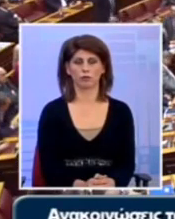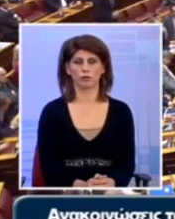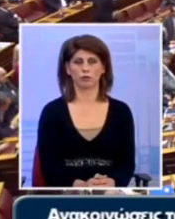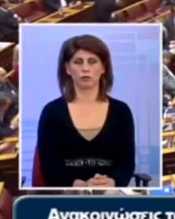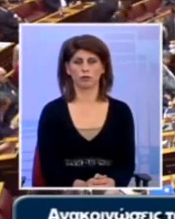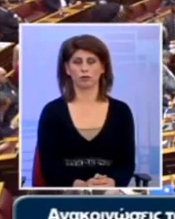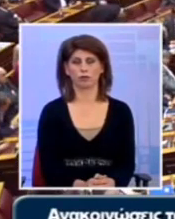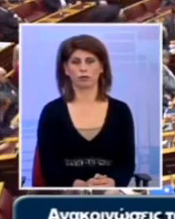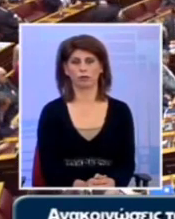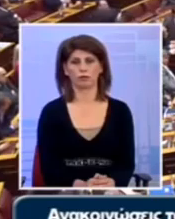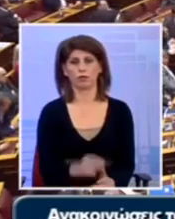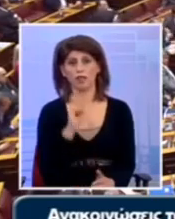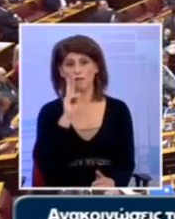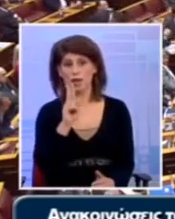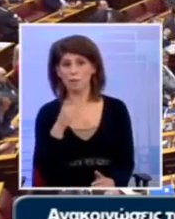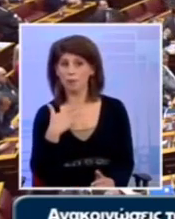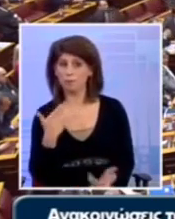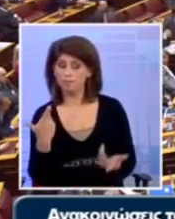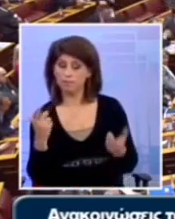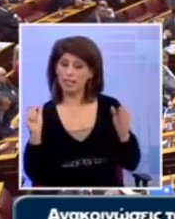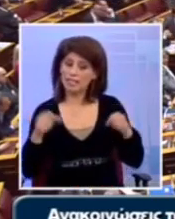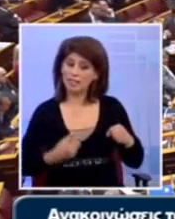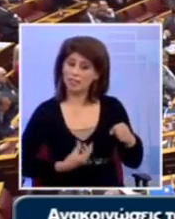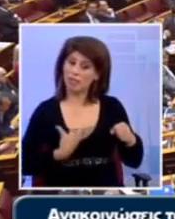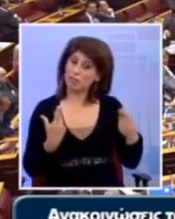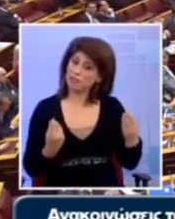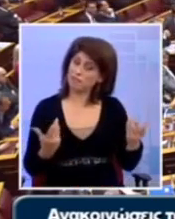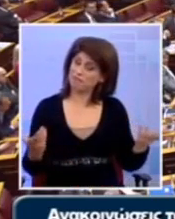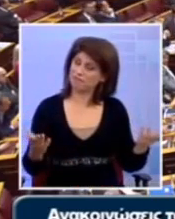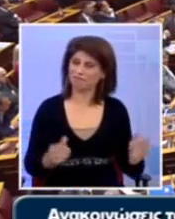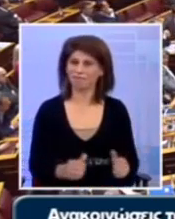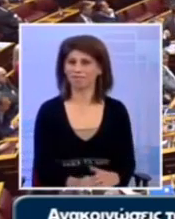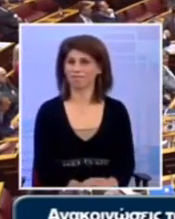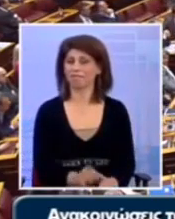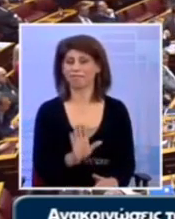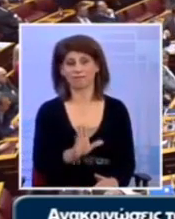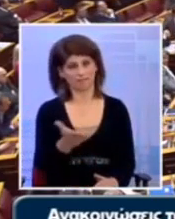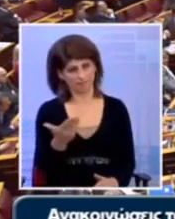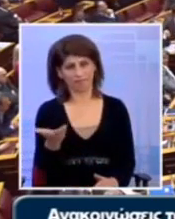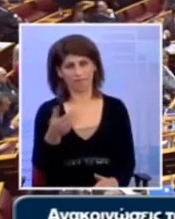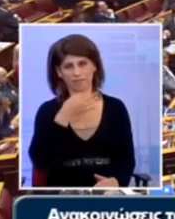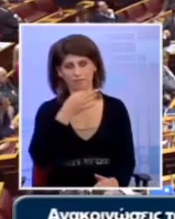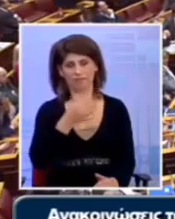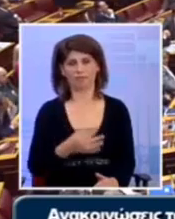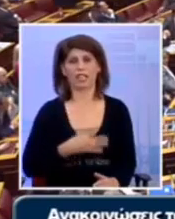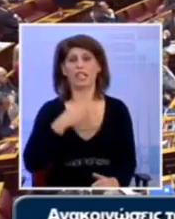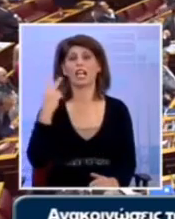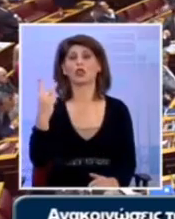Βλέπω για συνενετική διάθεση καλά τα πάτε πάντως. Ελάτε κύριε Κατρούγκαλε.